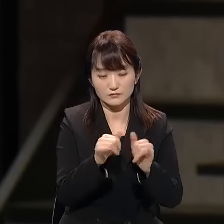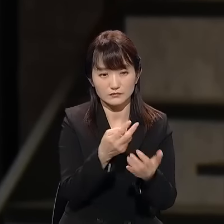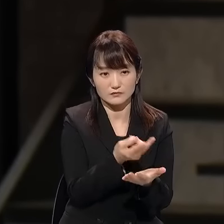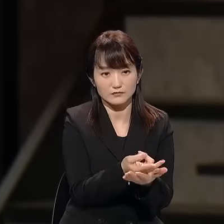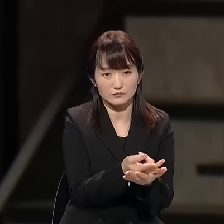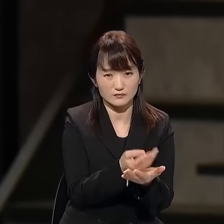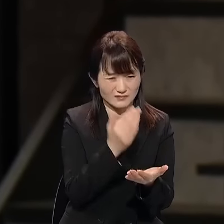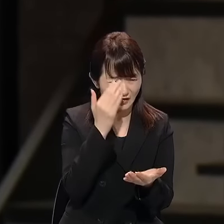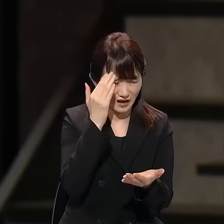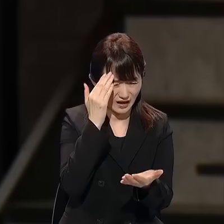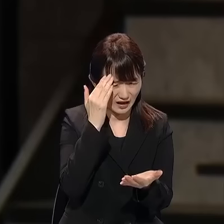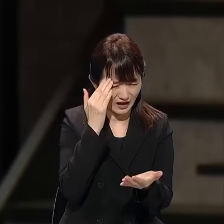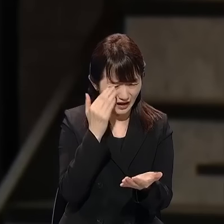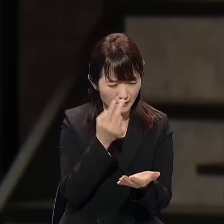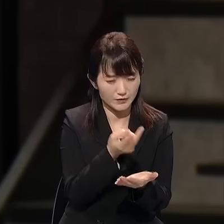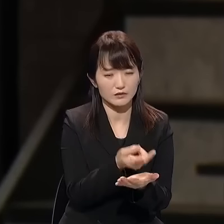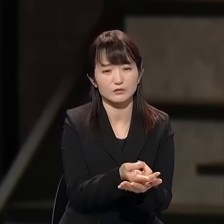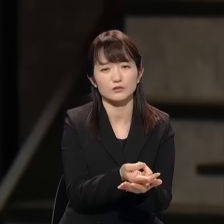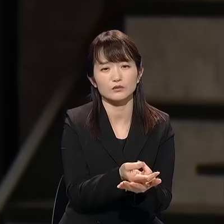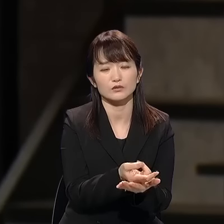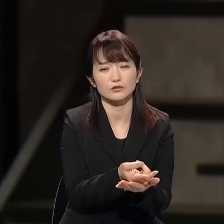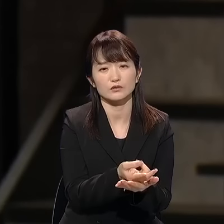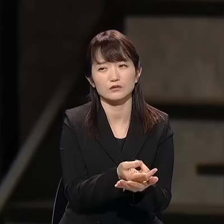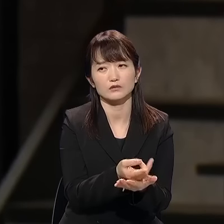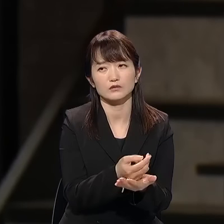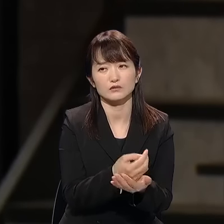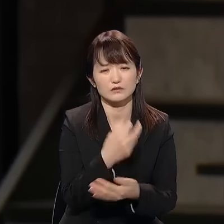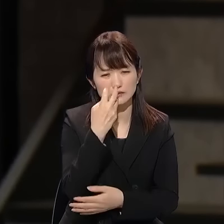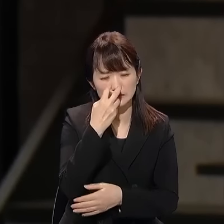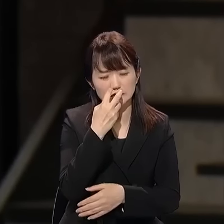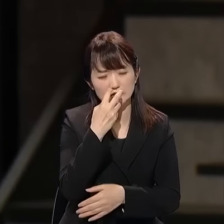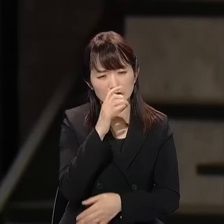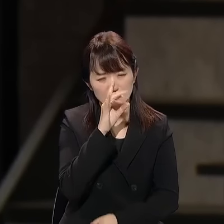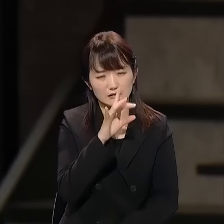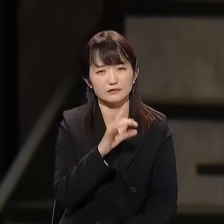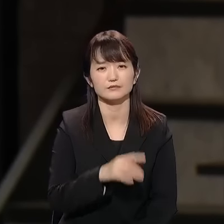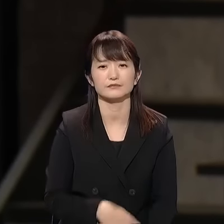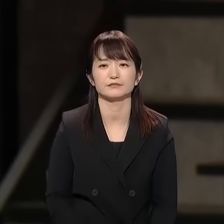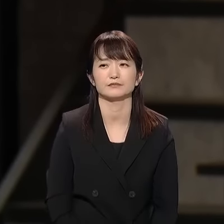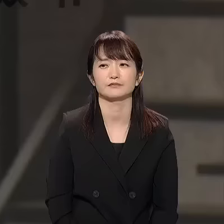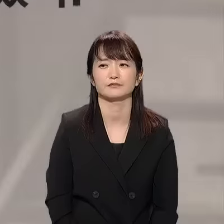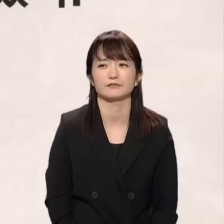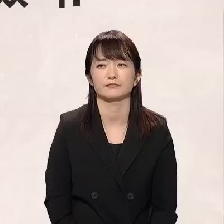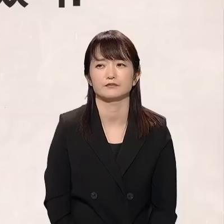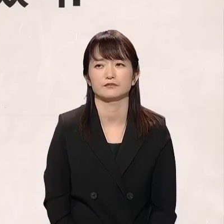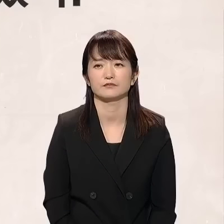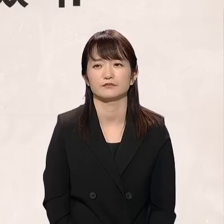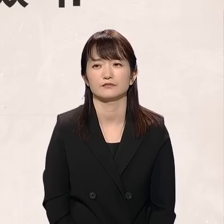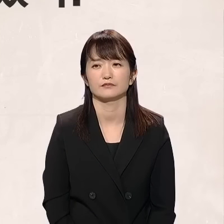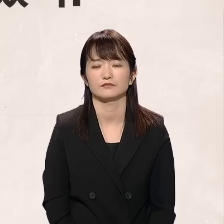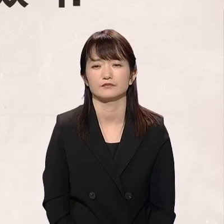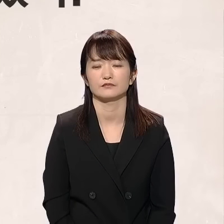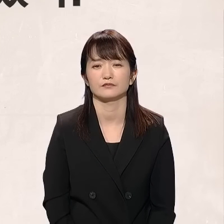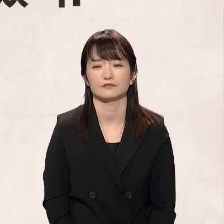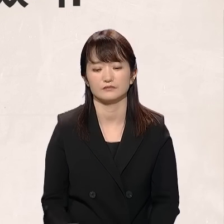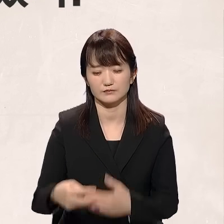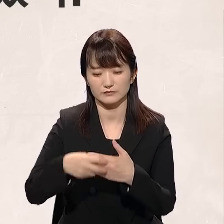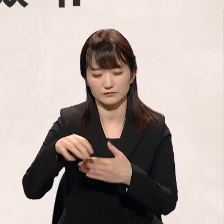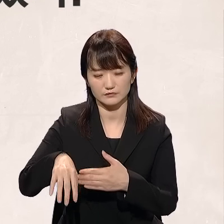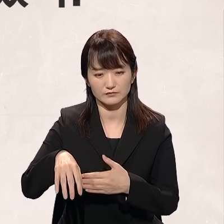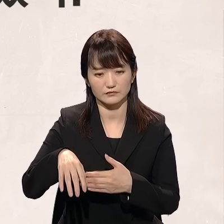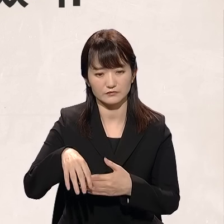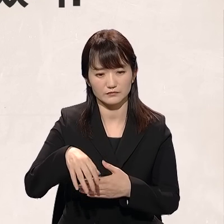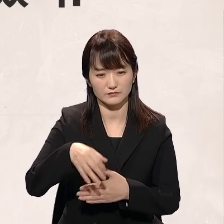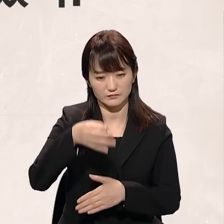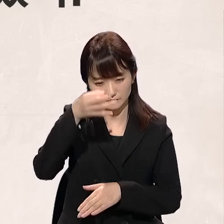암흑 속에 있더라고요 여러 가지 것들로 봤을 때 관리가 좀 안 된 건 사실인 거 같은데 왜 이렇게 사과를 지금 병원 측도 전혀 안